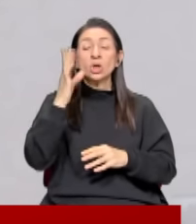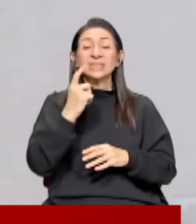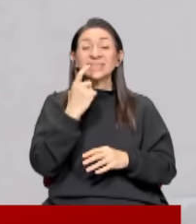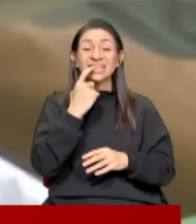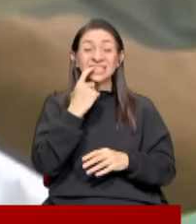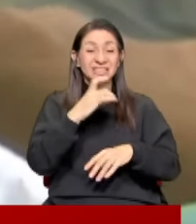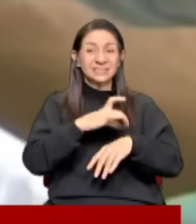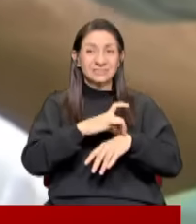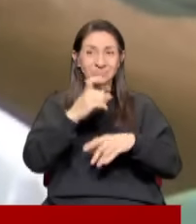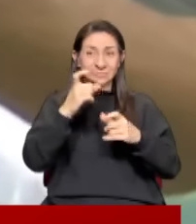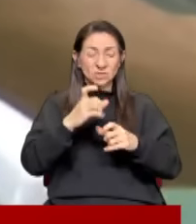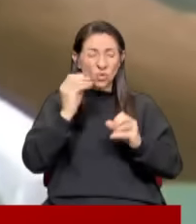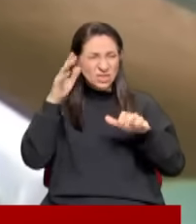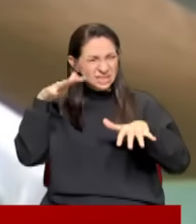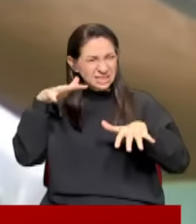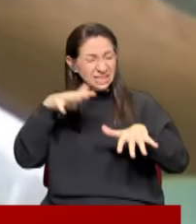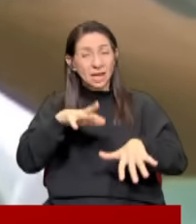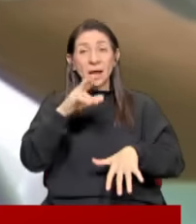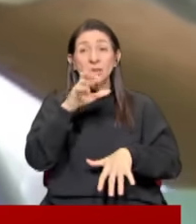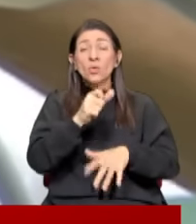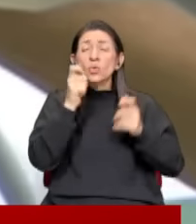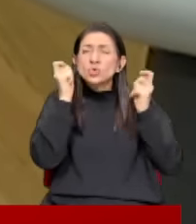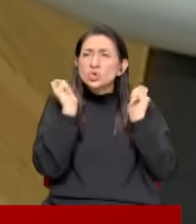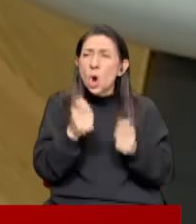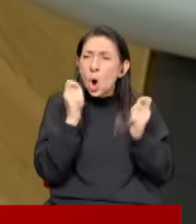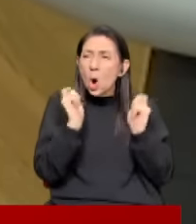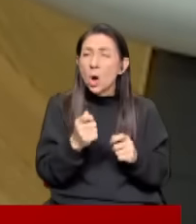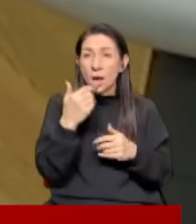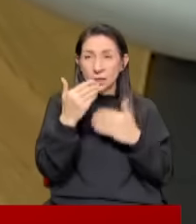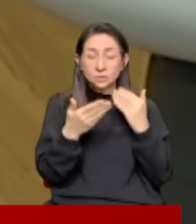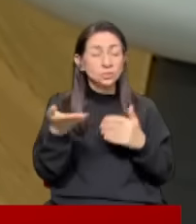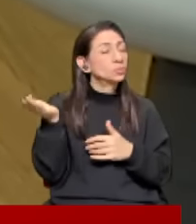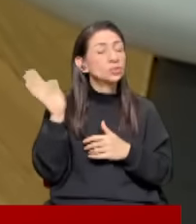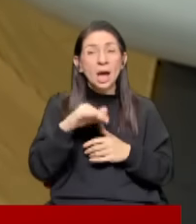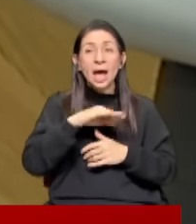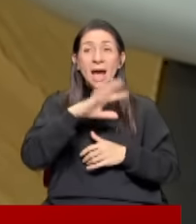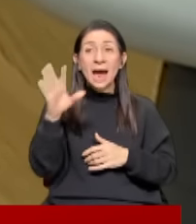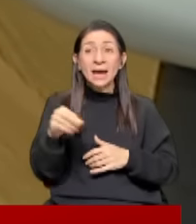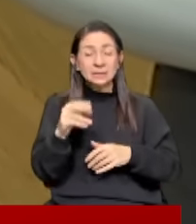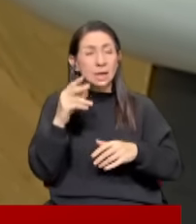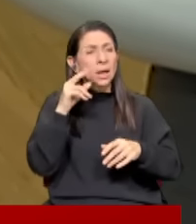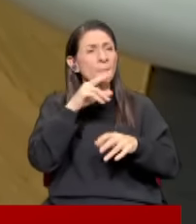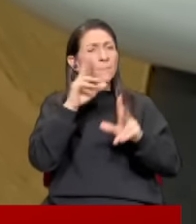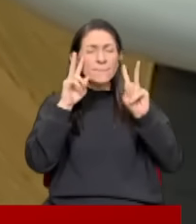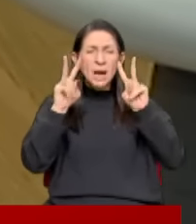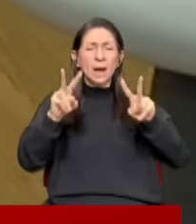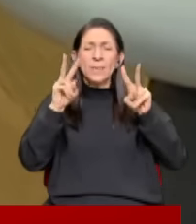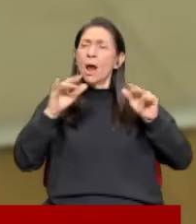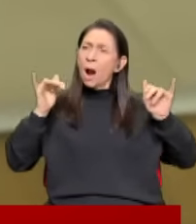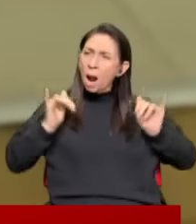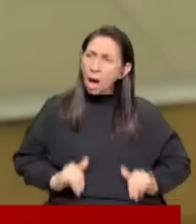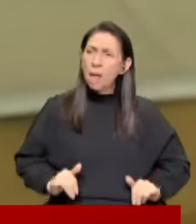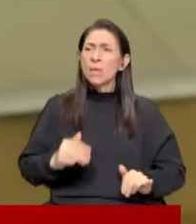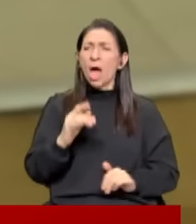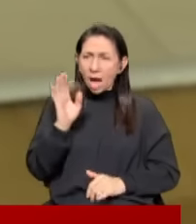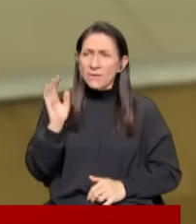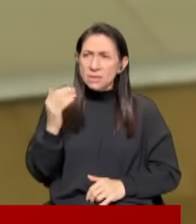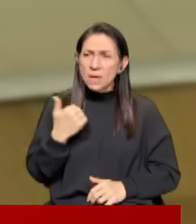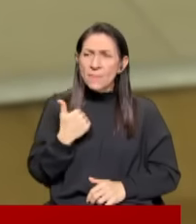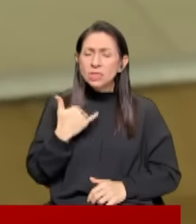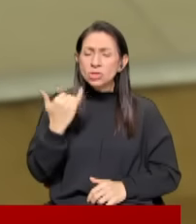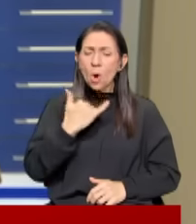hekimliği fakültesinin yoğunluğunu, randevu bulunamadığını anlattı. Ardından herkesin gözünün içine baka baka rahatlıkla itiraf